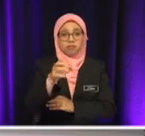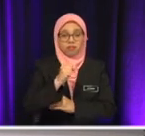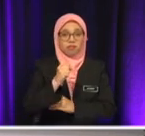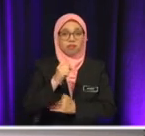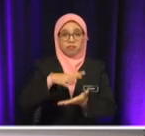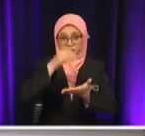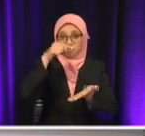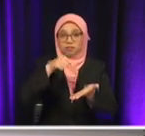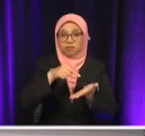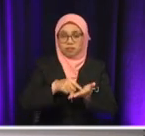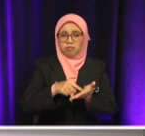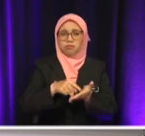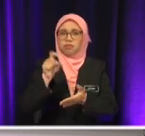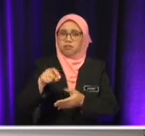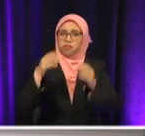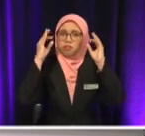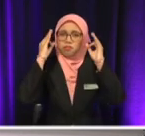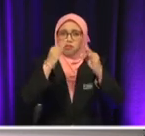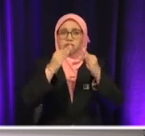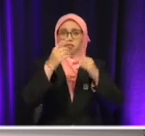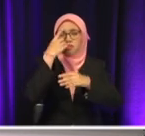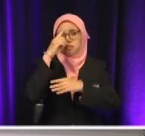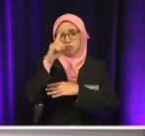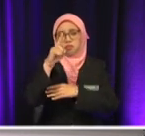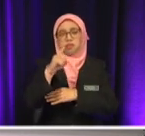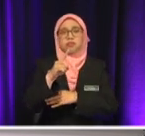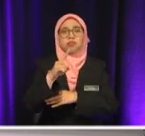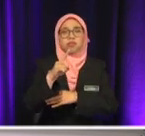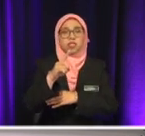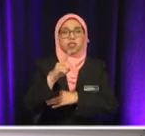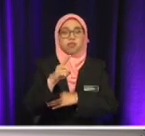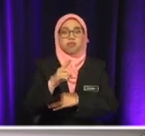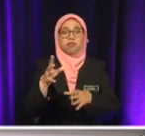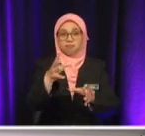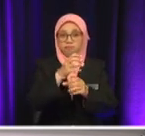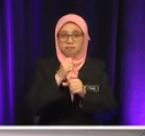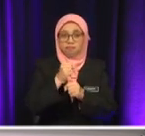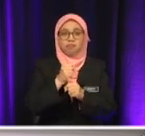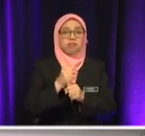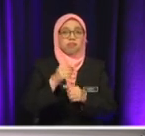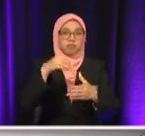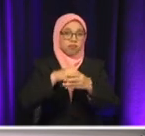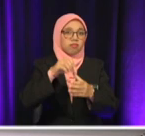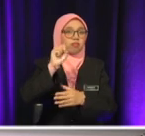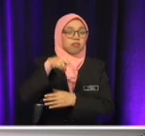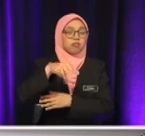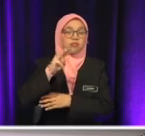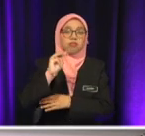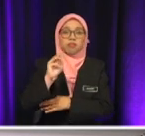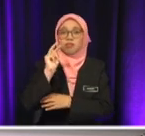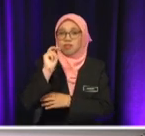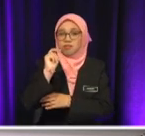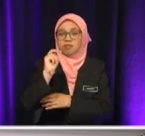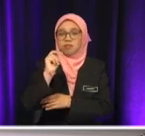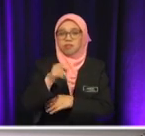ini, perlulah beri fokus untuk anda lulus dan skor secara cemerlang dalam mata pelajaran ini dalam SPM nanti.